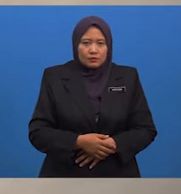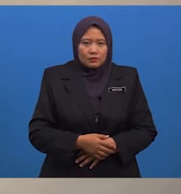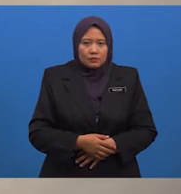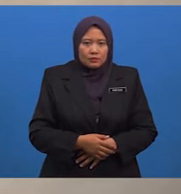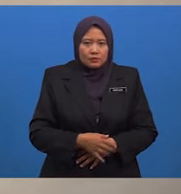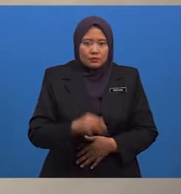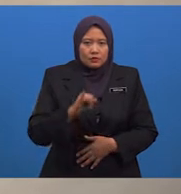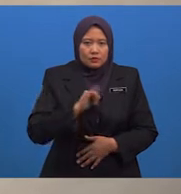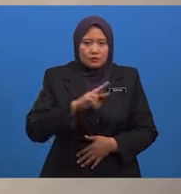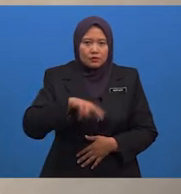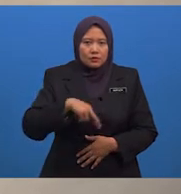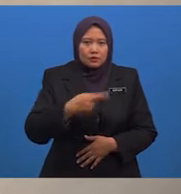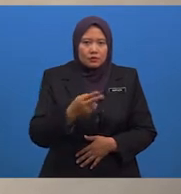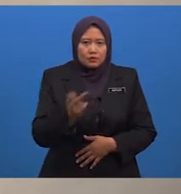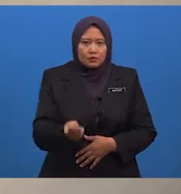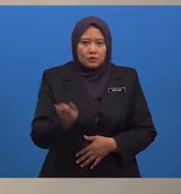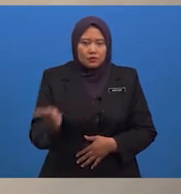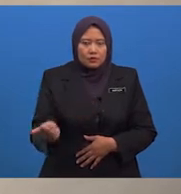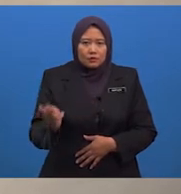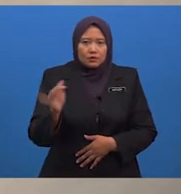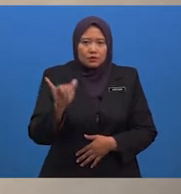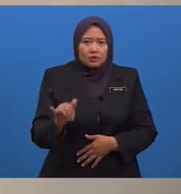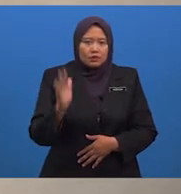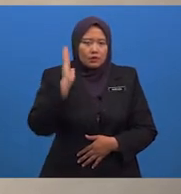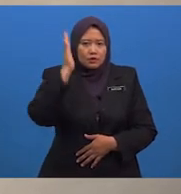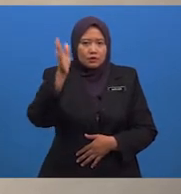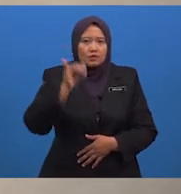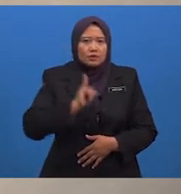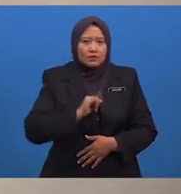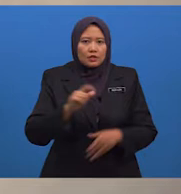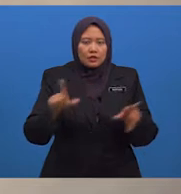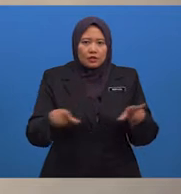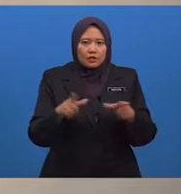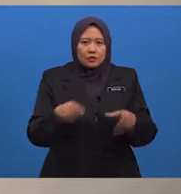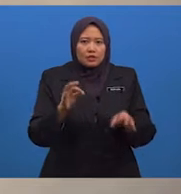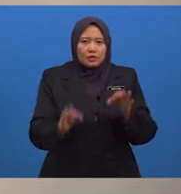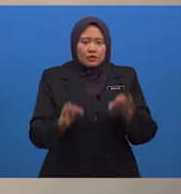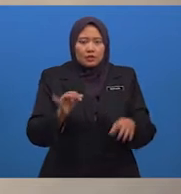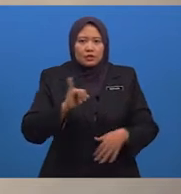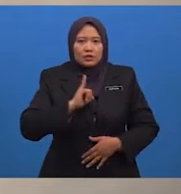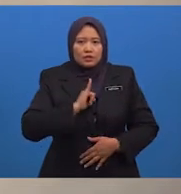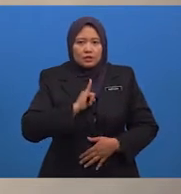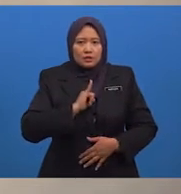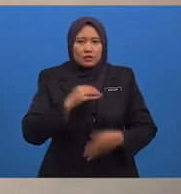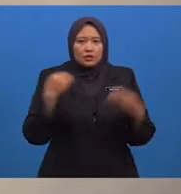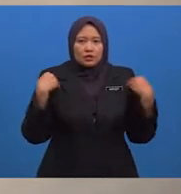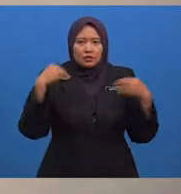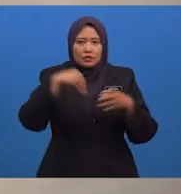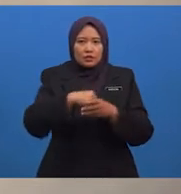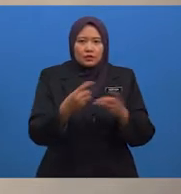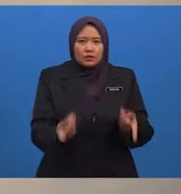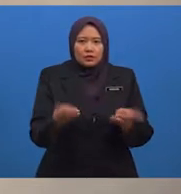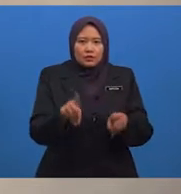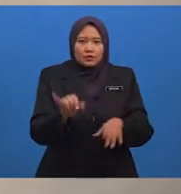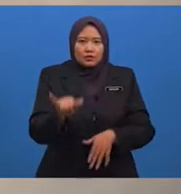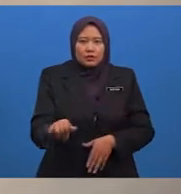pada pendapat saya, perkara yang akan saya lakukan jika saya berada dalam situasi